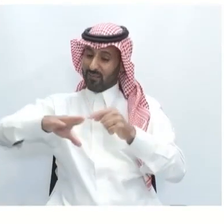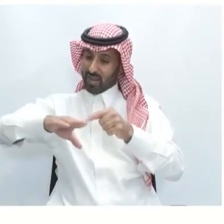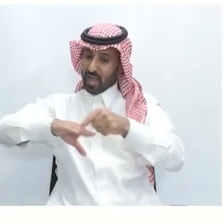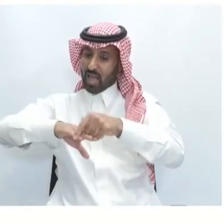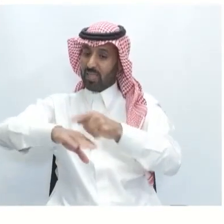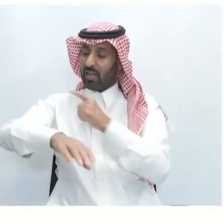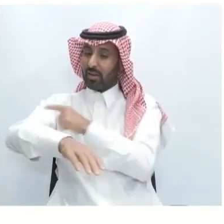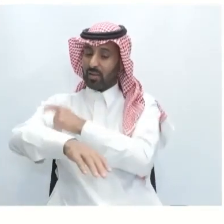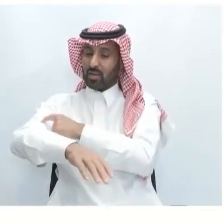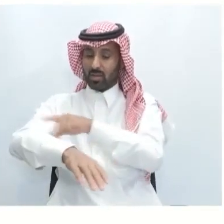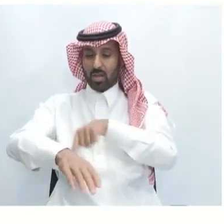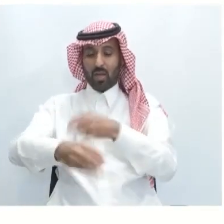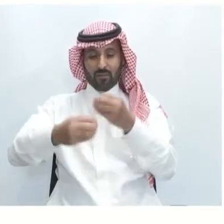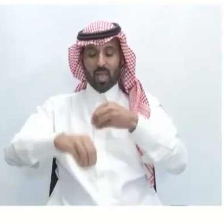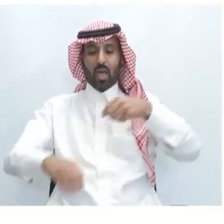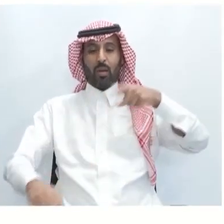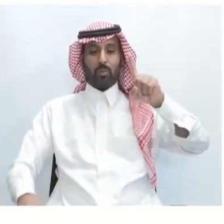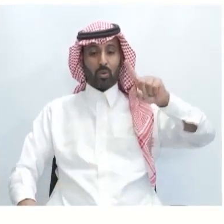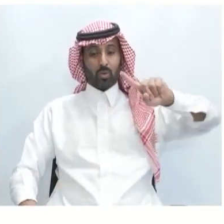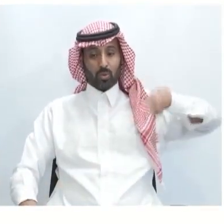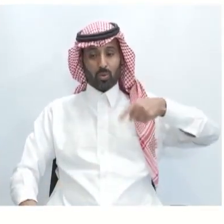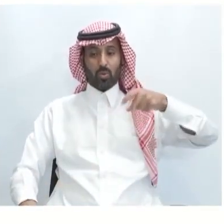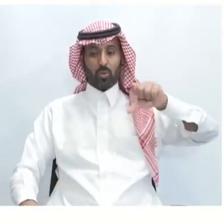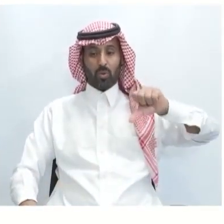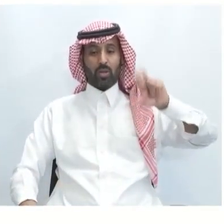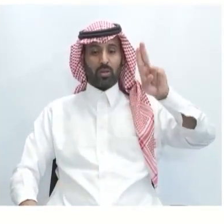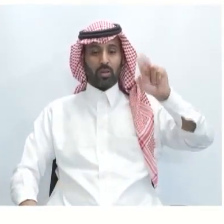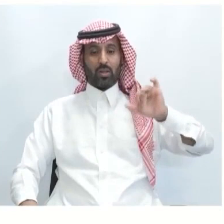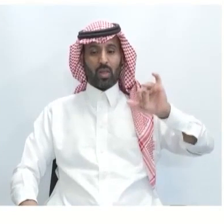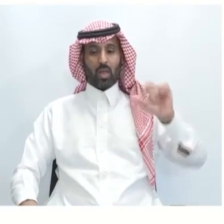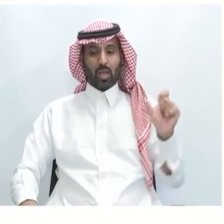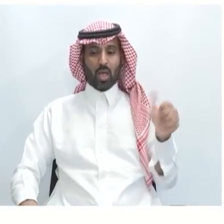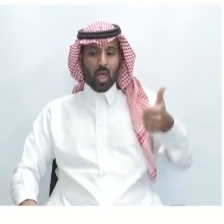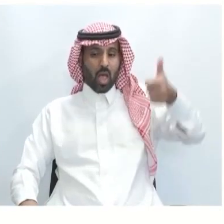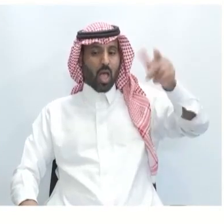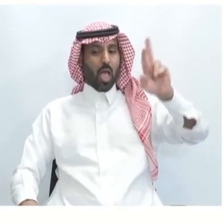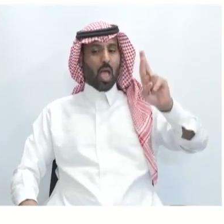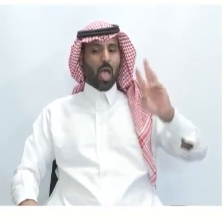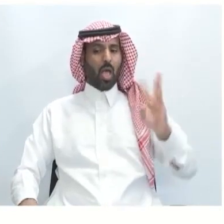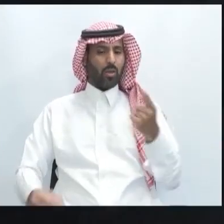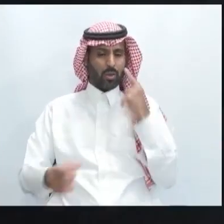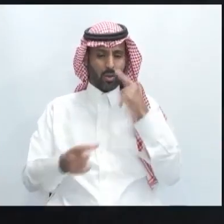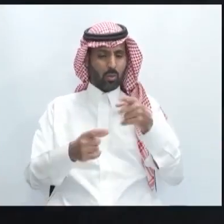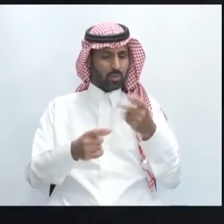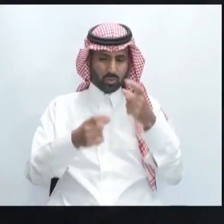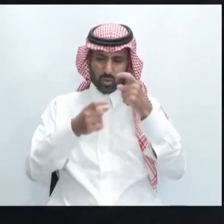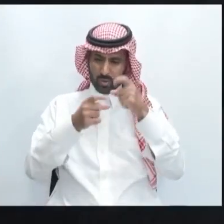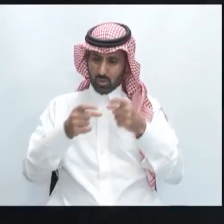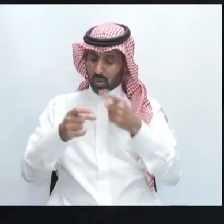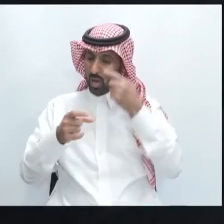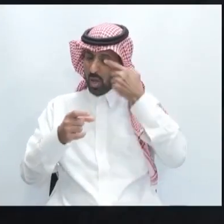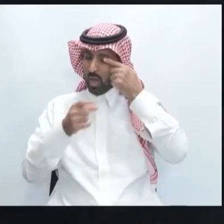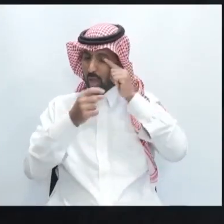وفي الاعضاء الان تفحص الصوره وتعرف على المحلول وعلى ماذا يحتوي ما هي هذه الصوره ما هو هذا